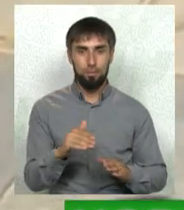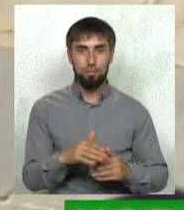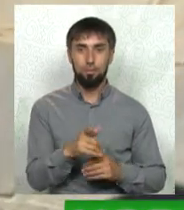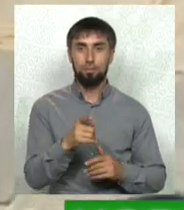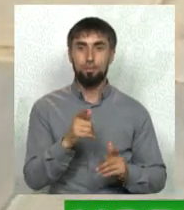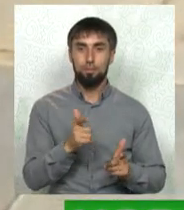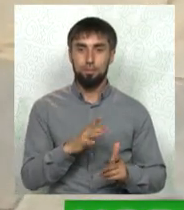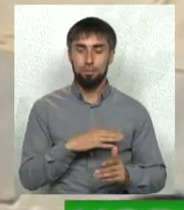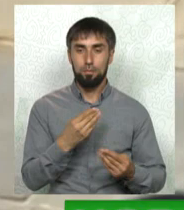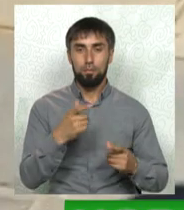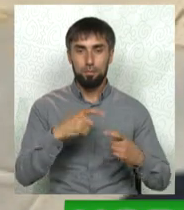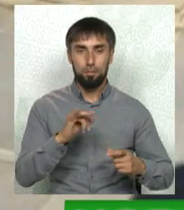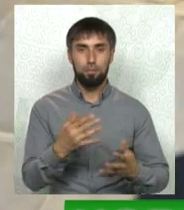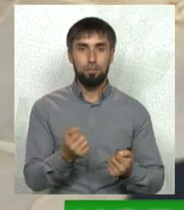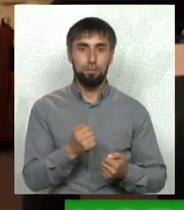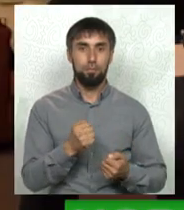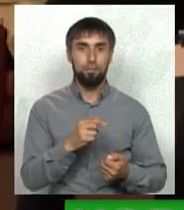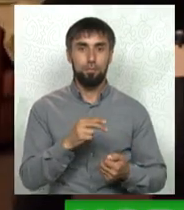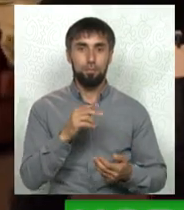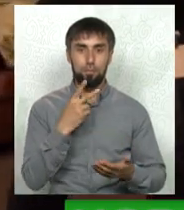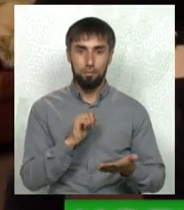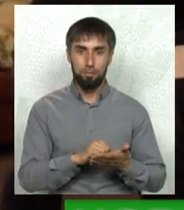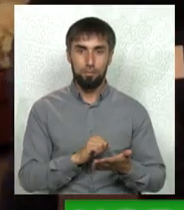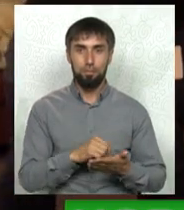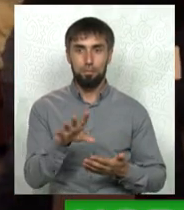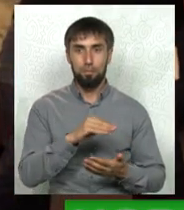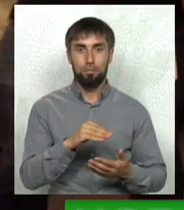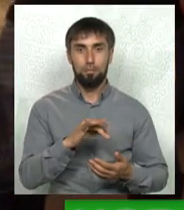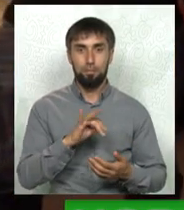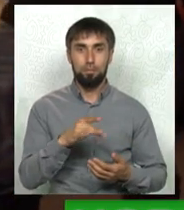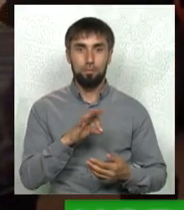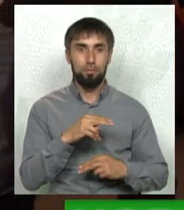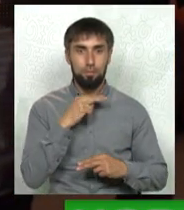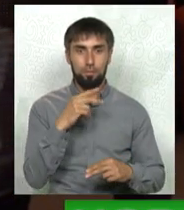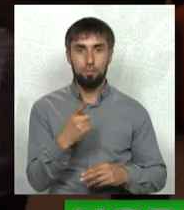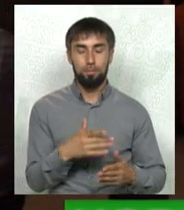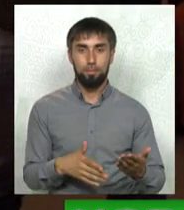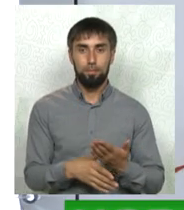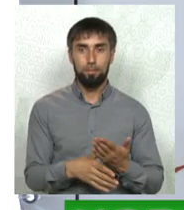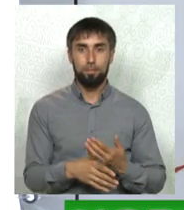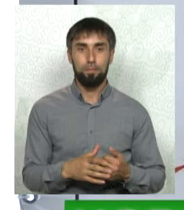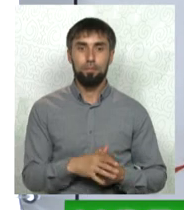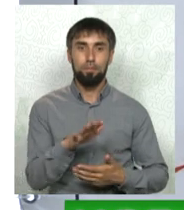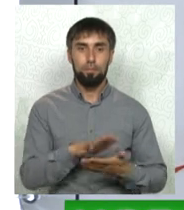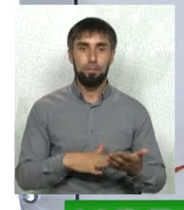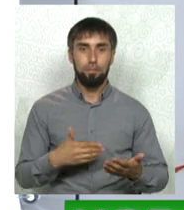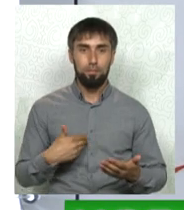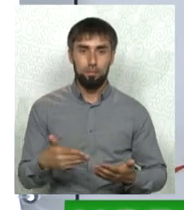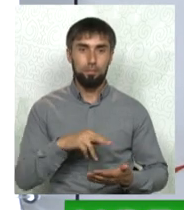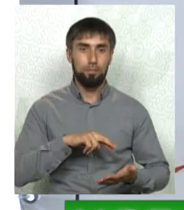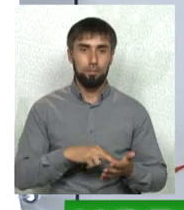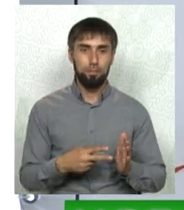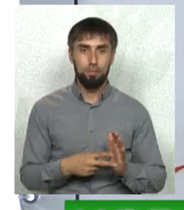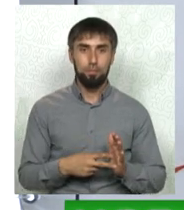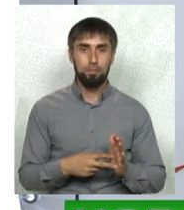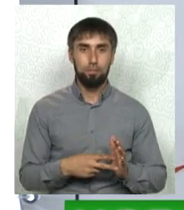добровольцы сдали экзамен и получили удостоверение. Они теперь дипломированные инструкторы по оказанию первой помощи. В дальнейшем мы планируем